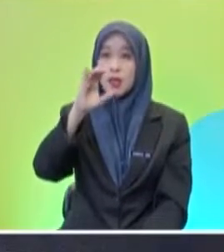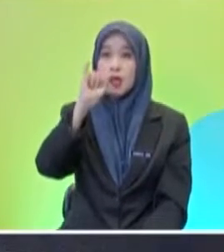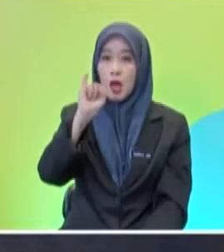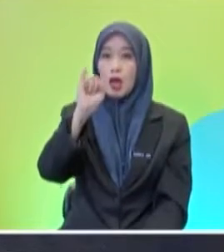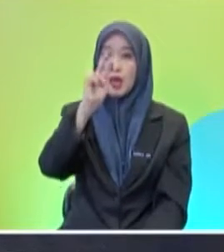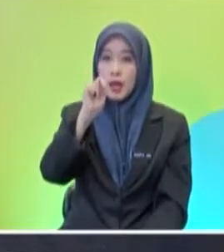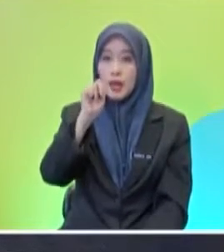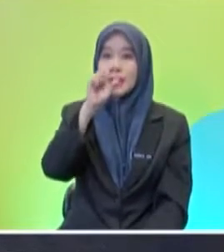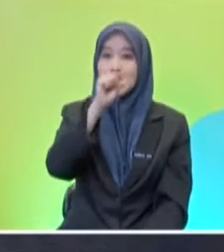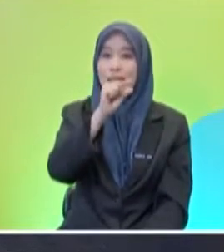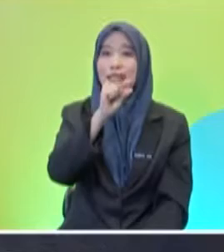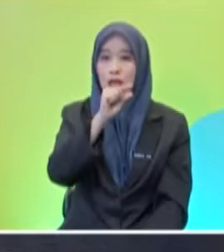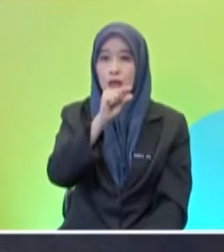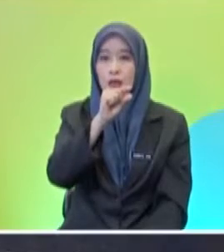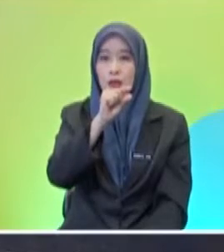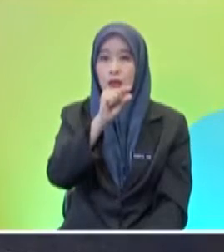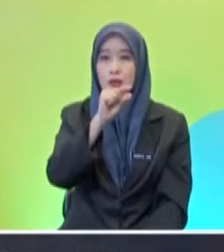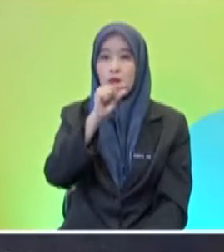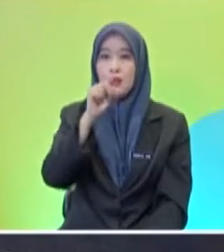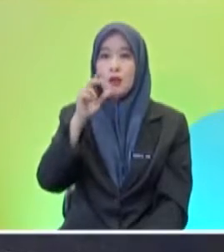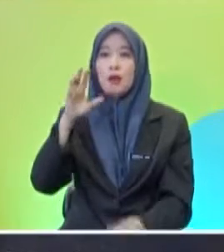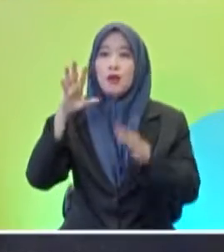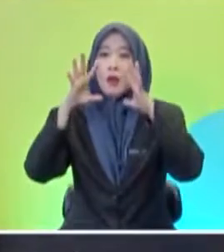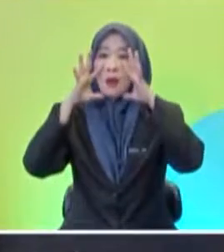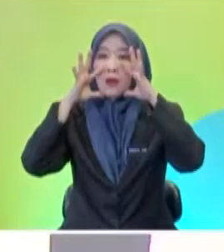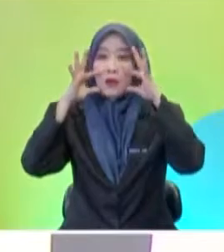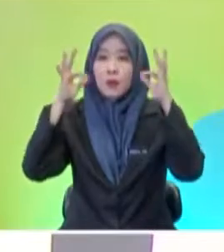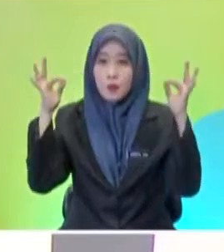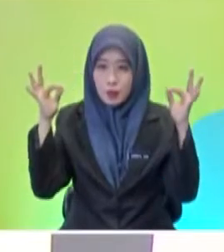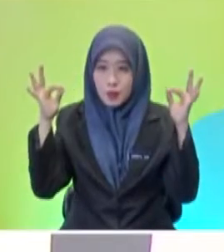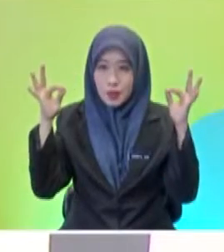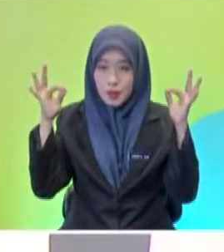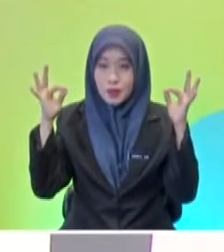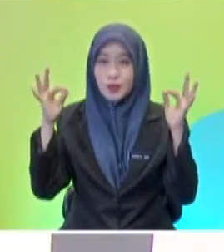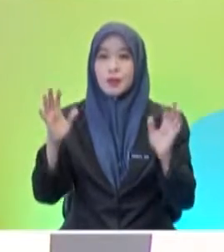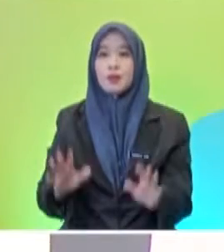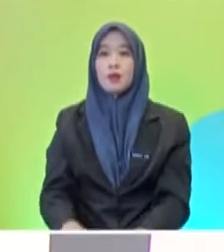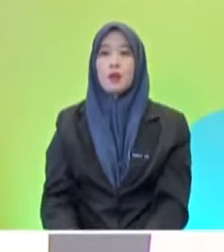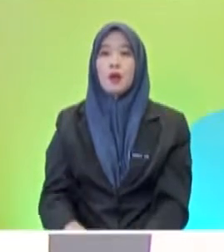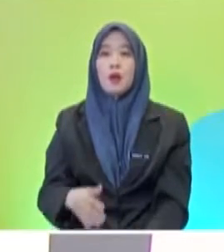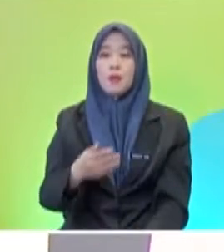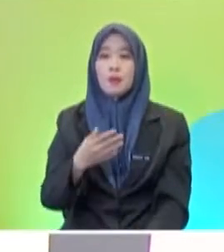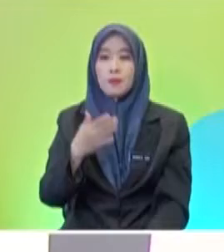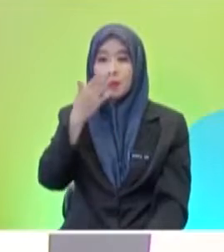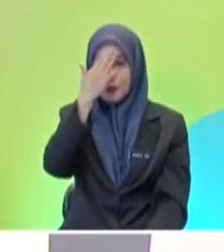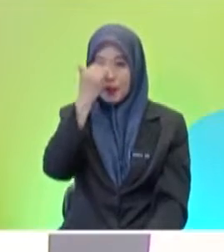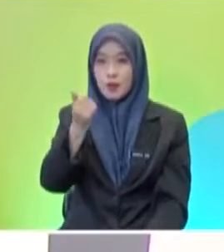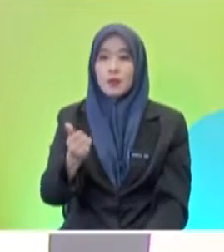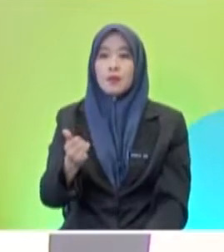C-I-N-G, Ching. C-I-N-G, Ching. Kucing. Kucing. Macam mana bunyi kucing?